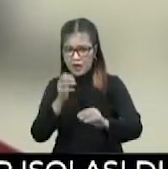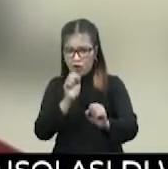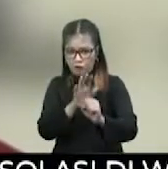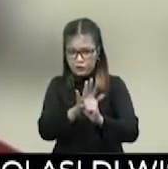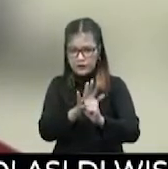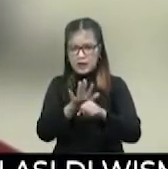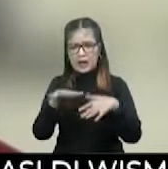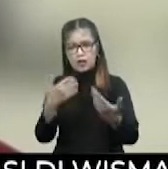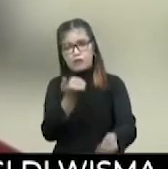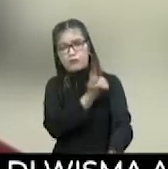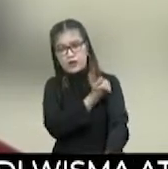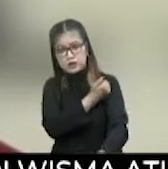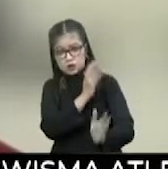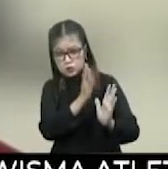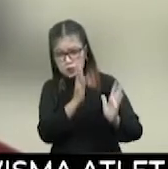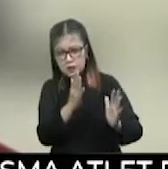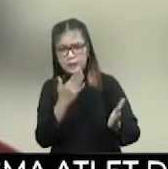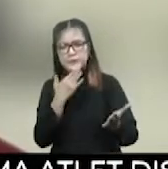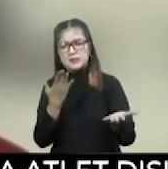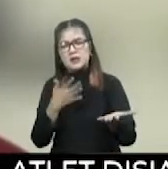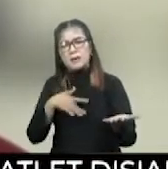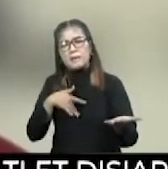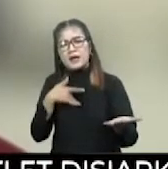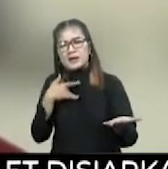sudah divaksin juga, itu kan biasanya merasa